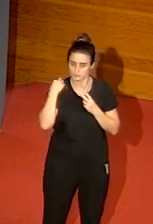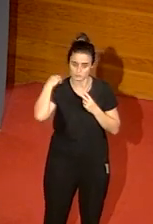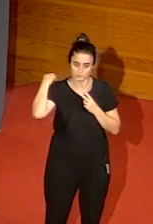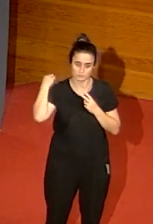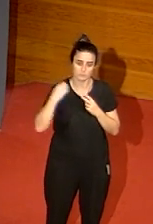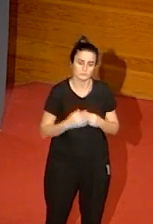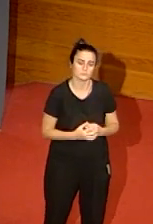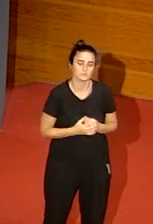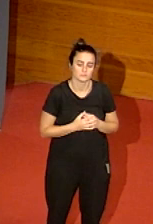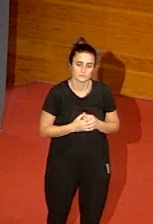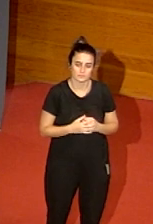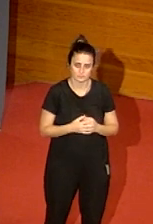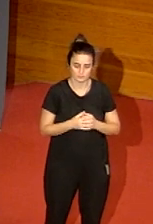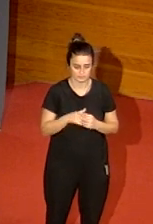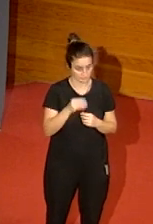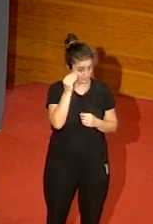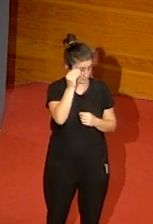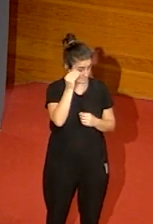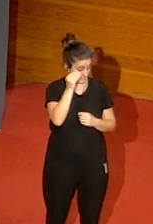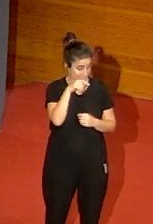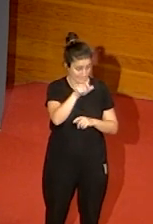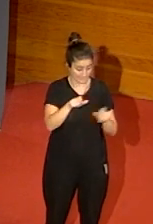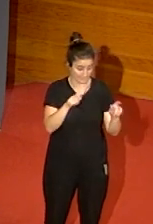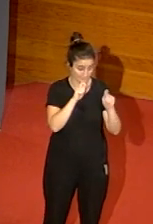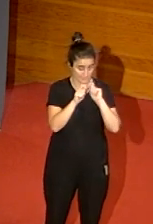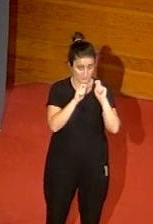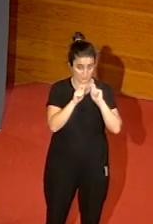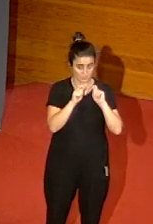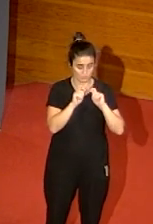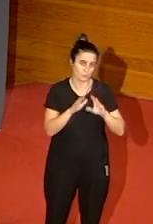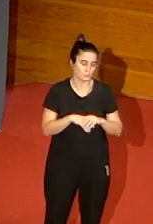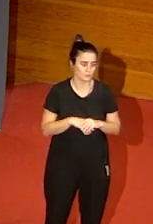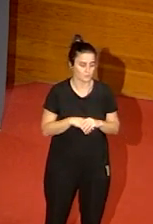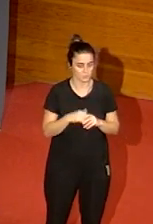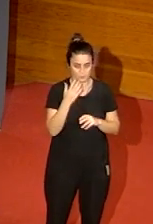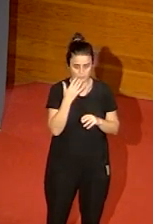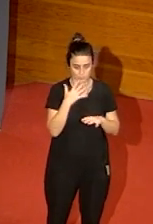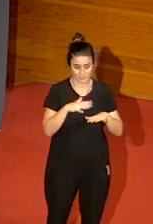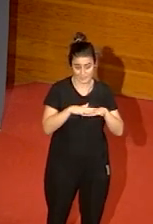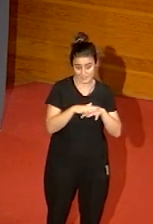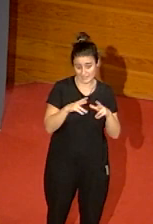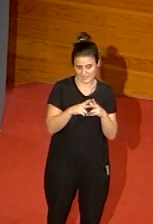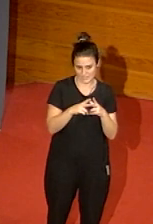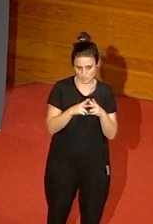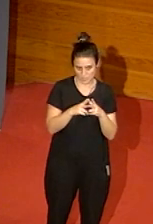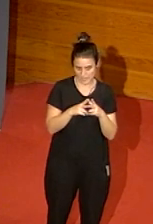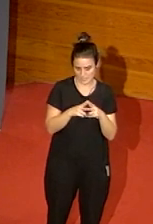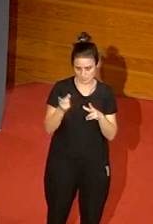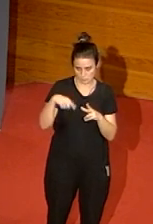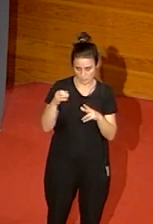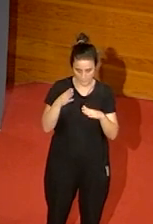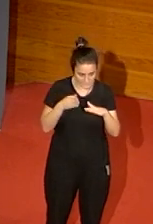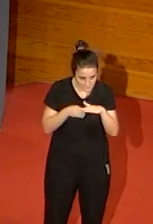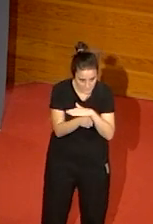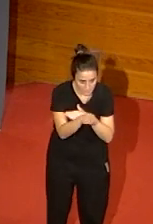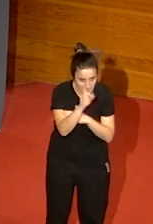zuek uste duzu kasetariek, bueno, sare sozialetan sartu behar zaretela, hor